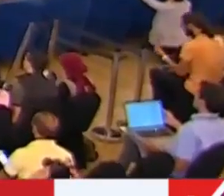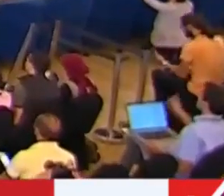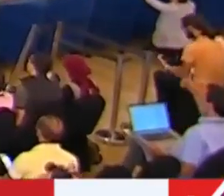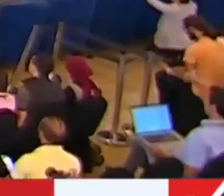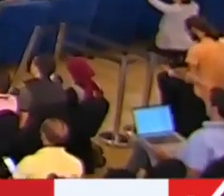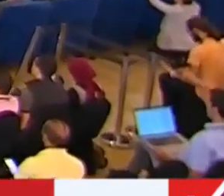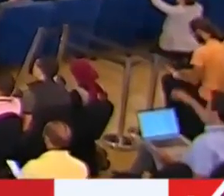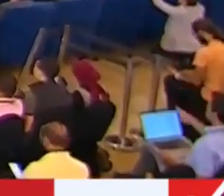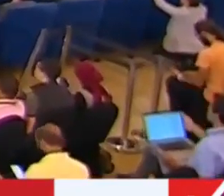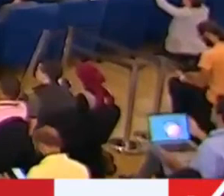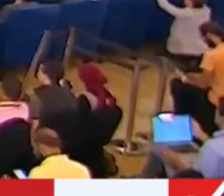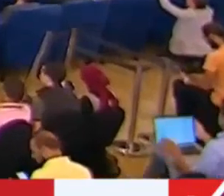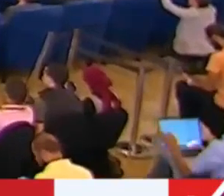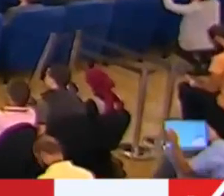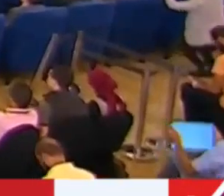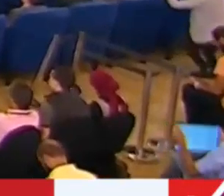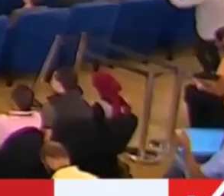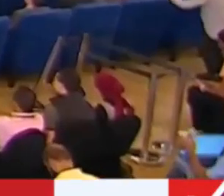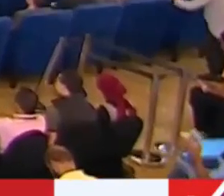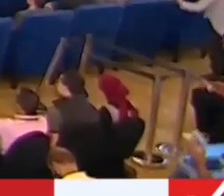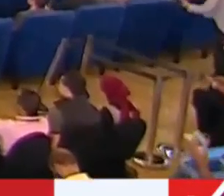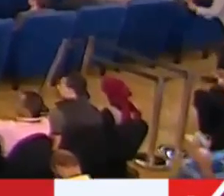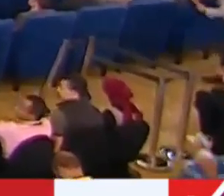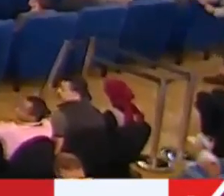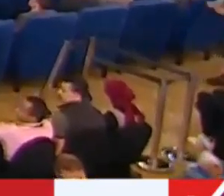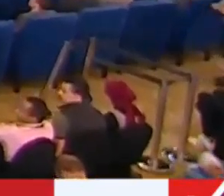25/9 25 الاتجاه